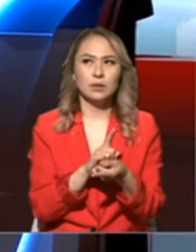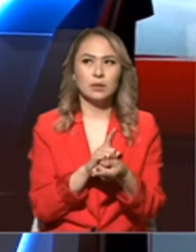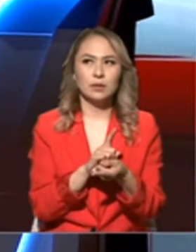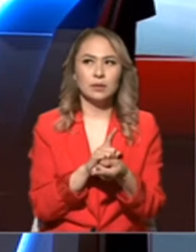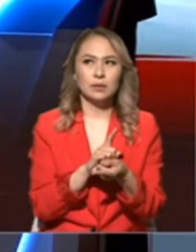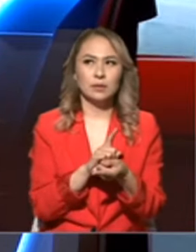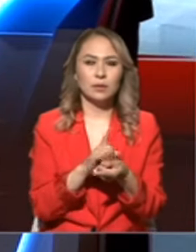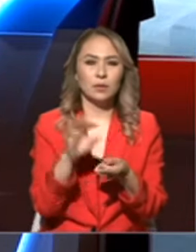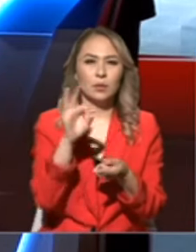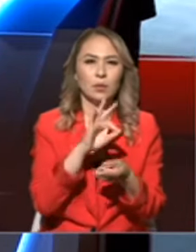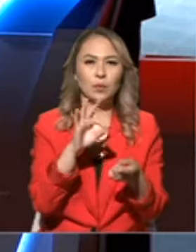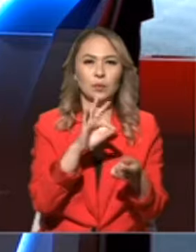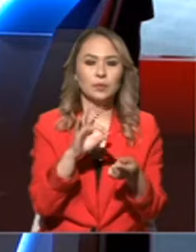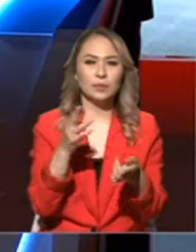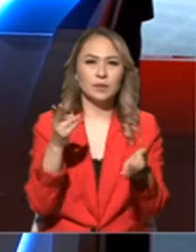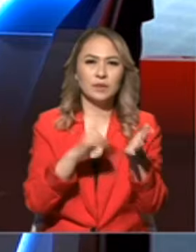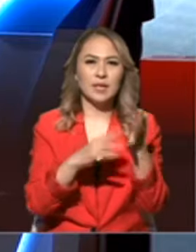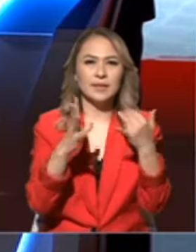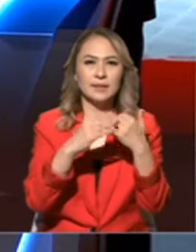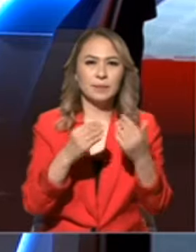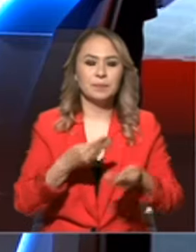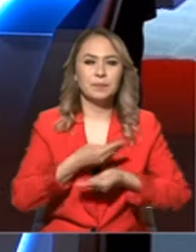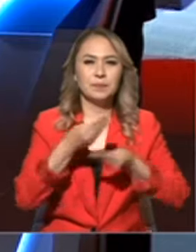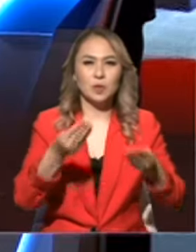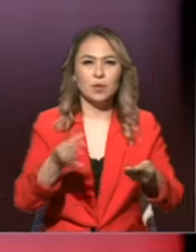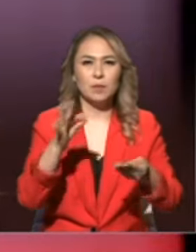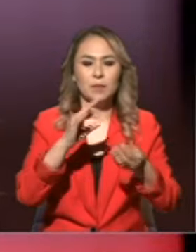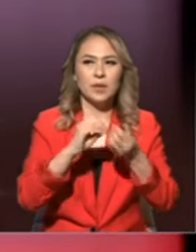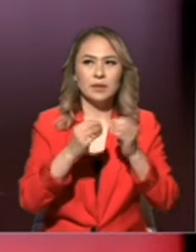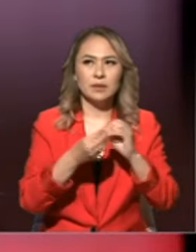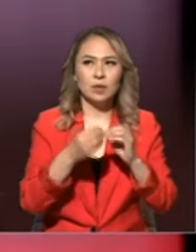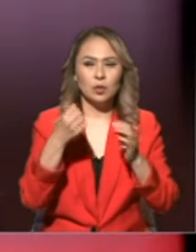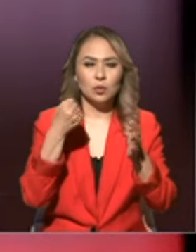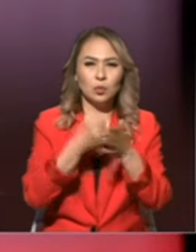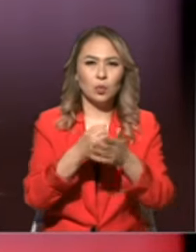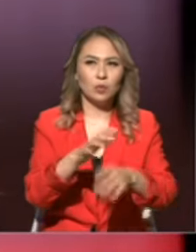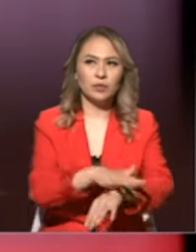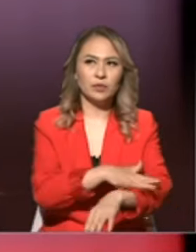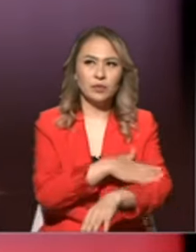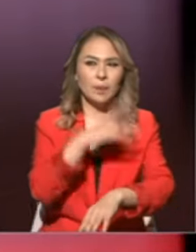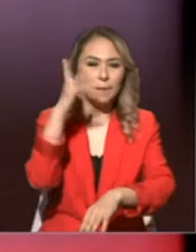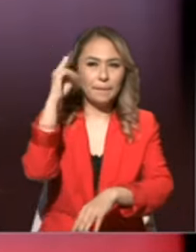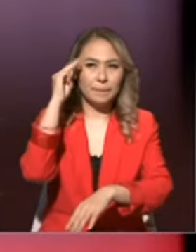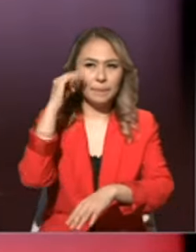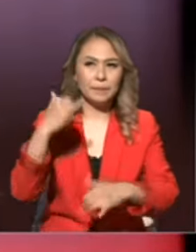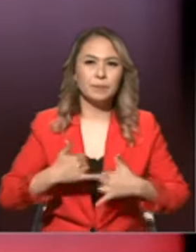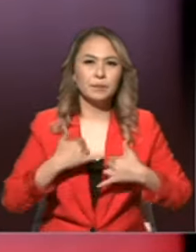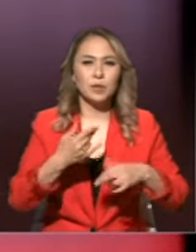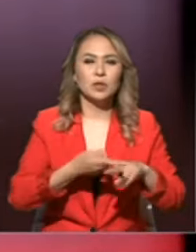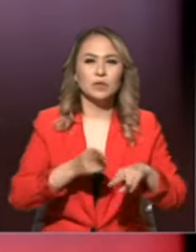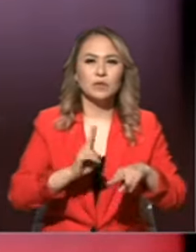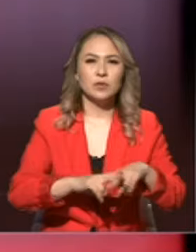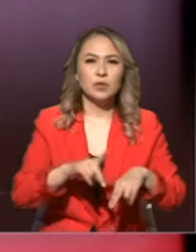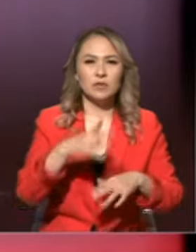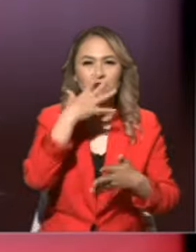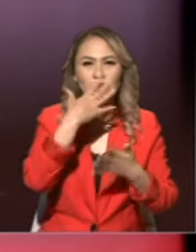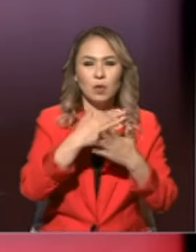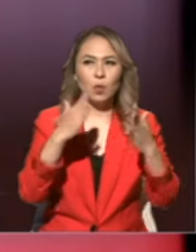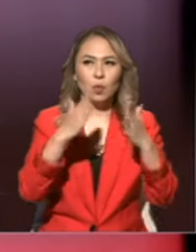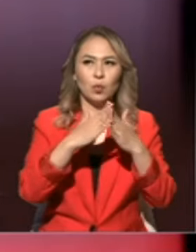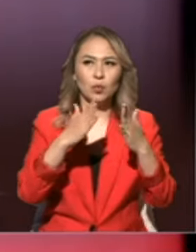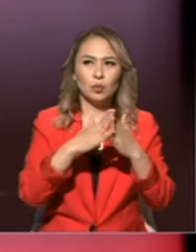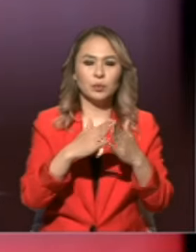қоныс аударушыларға жер беру мәселесі. Ұзақ мерзімді деп тағы қайталайын. Ұзақ мерзімді деген не? Ол сіз өзіңіздің баспанаңыз